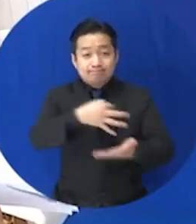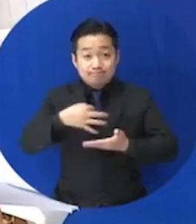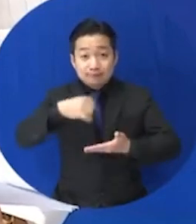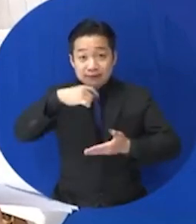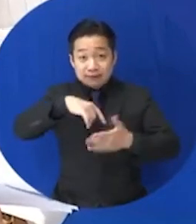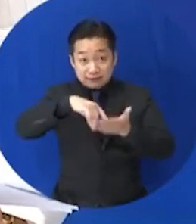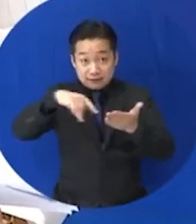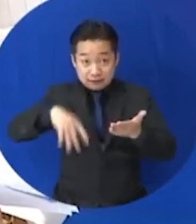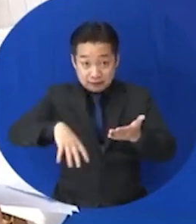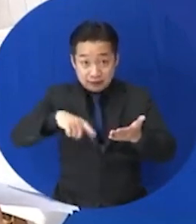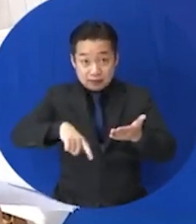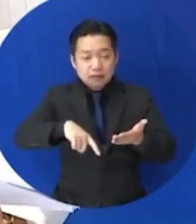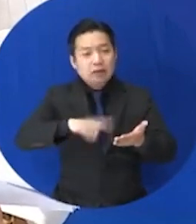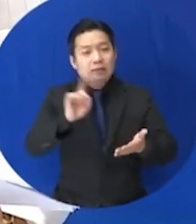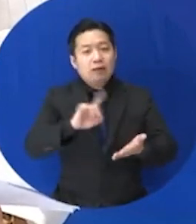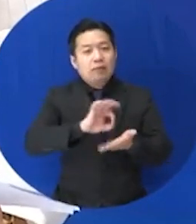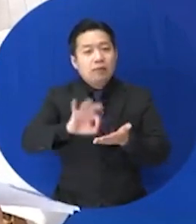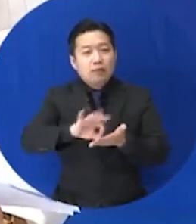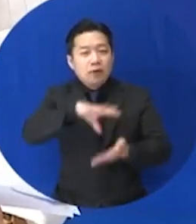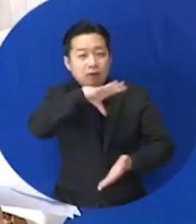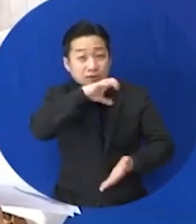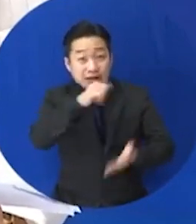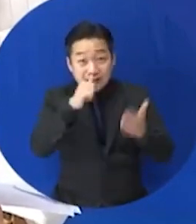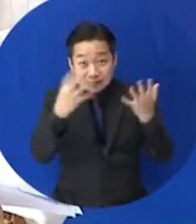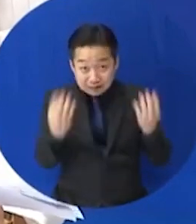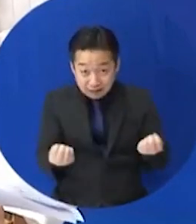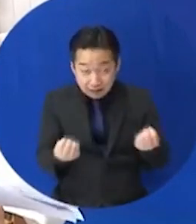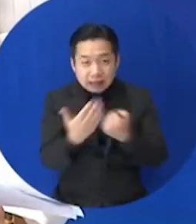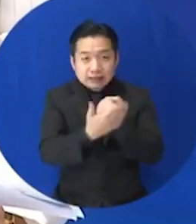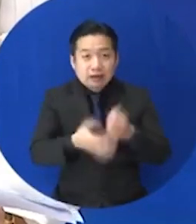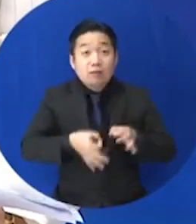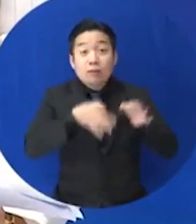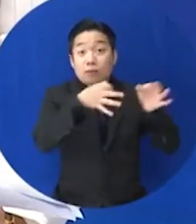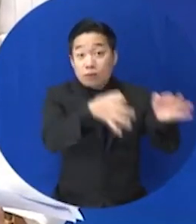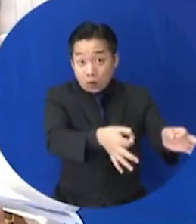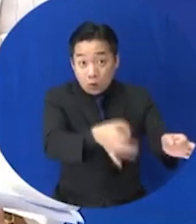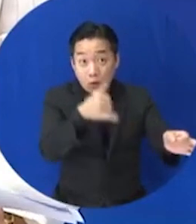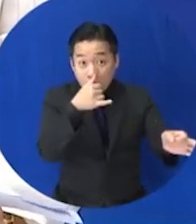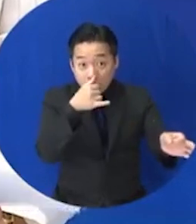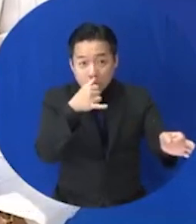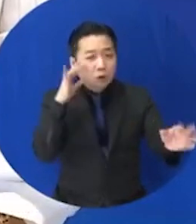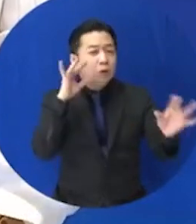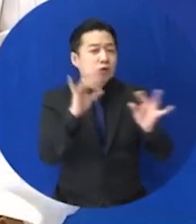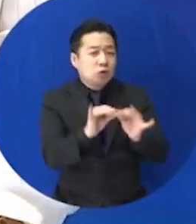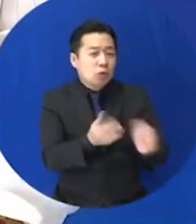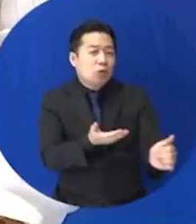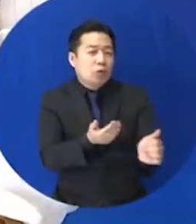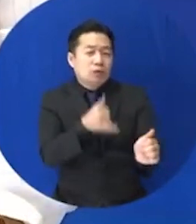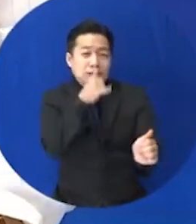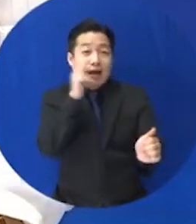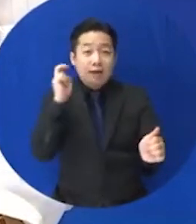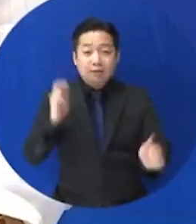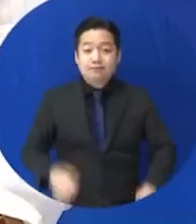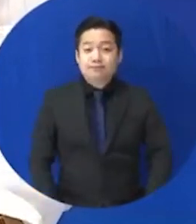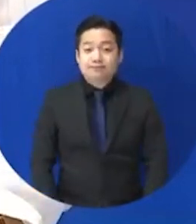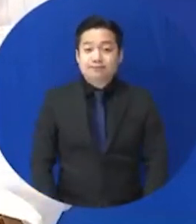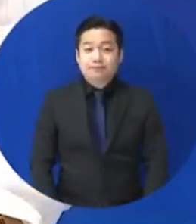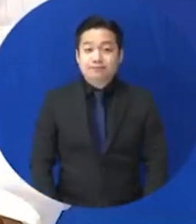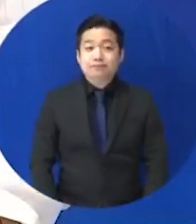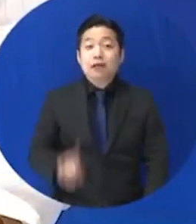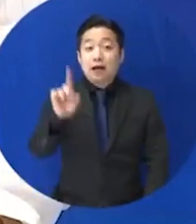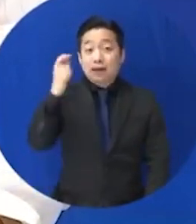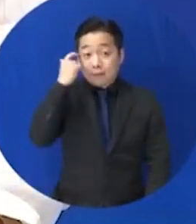국민들이 저항할 가능성이 많은데 직접 혜택을 부여하면 좀 동의를 받기 쉽겠다라는 말씀을 제가 드리면서요. 제가 이거